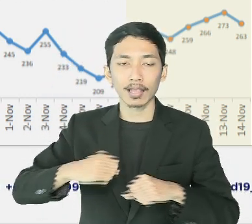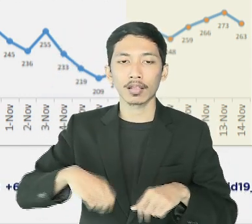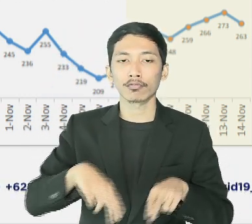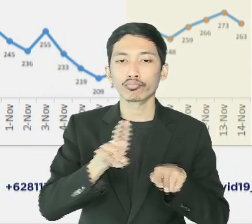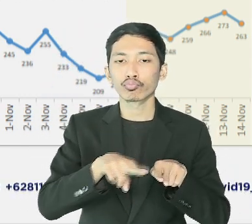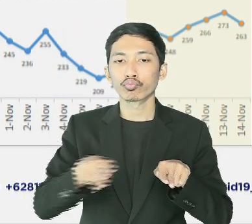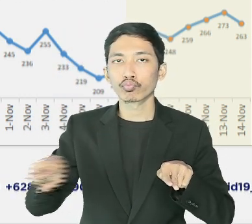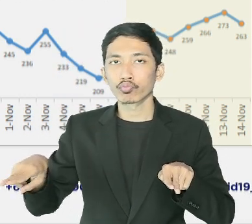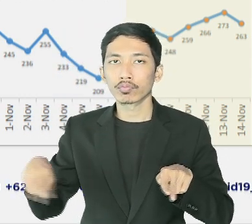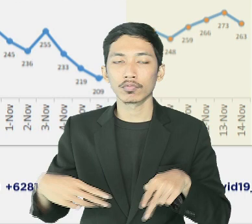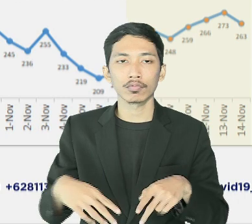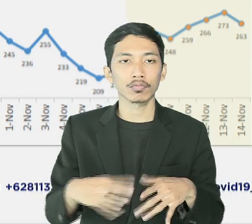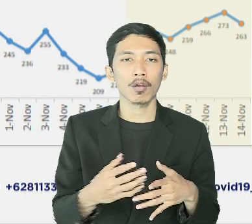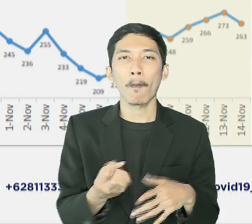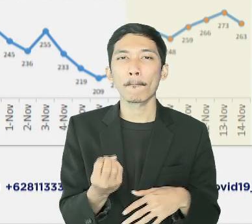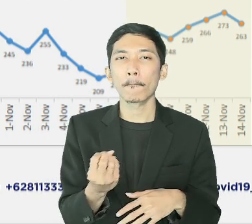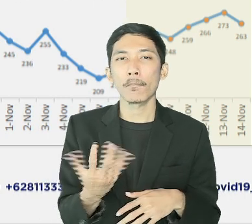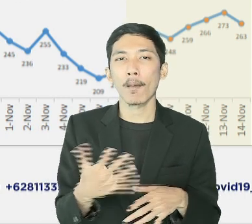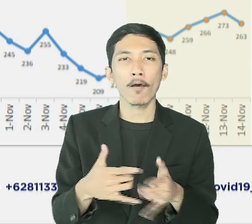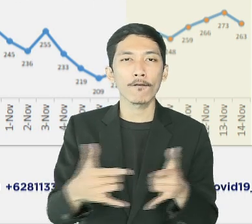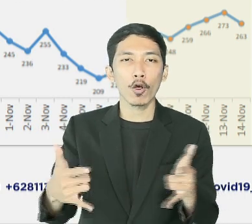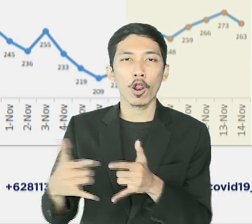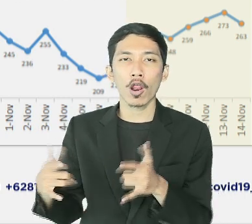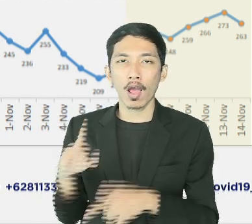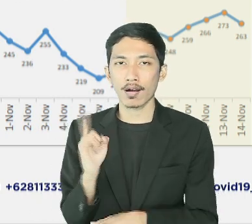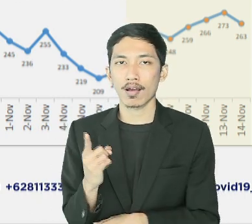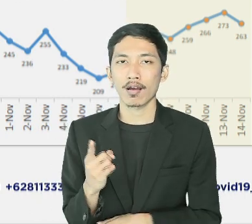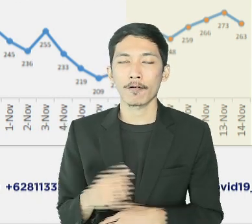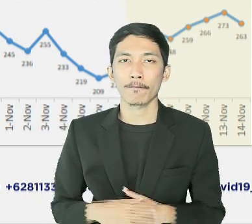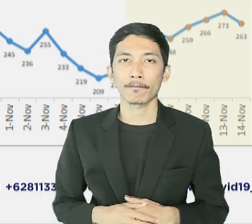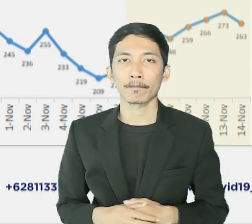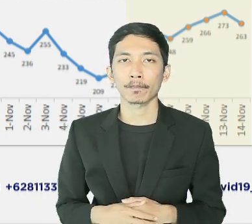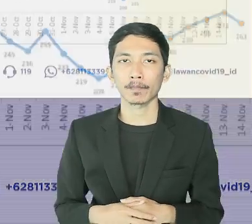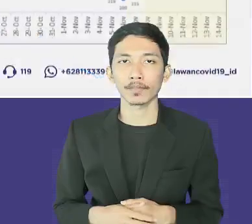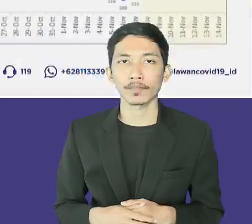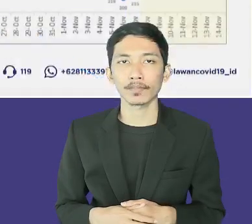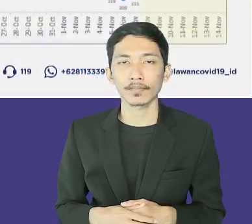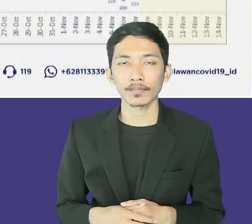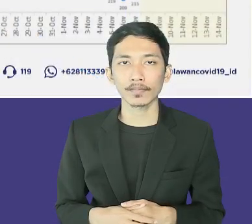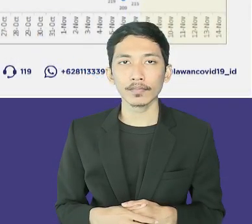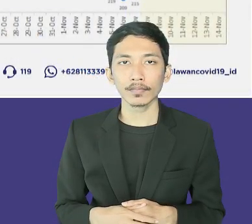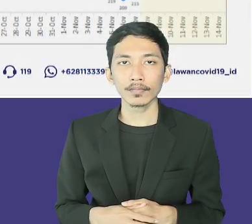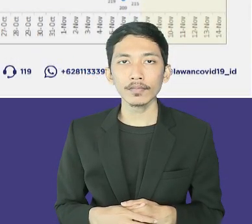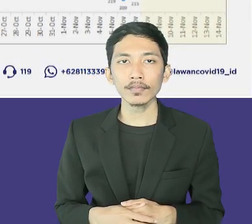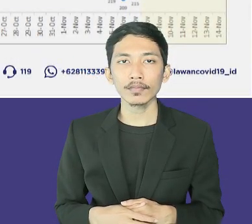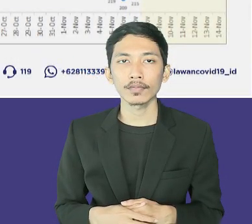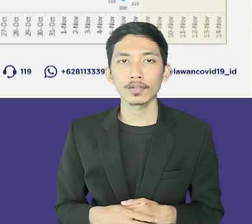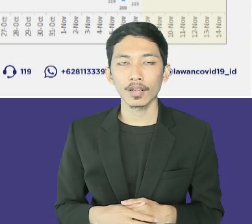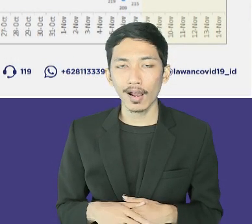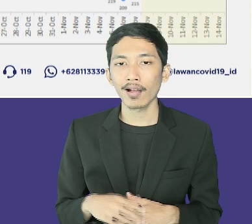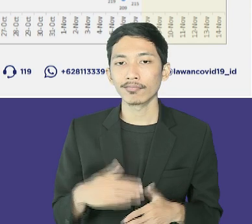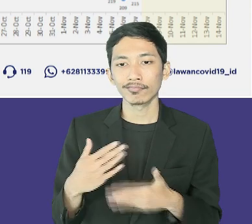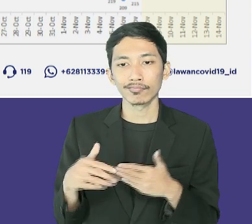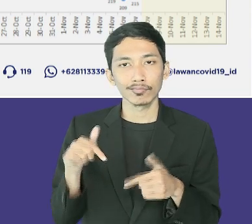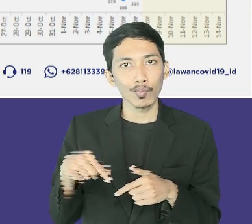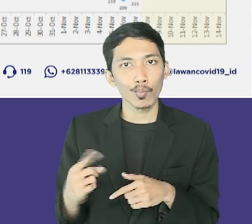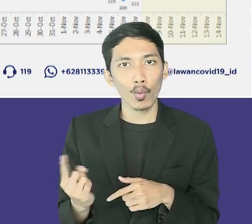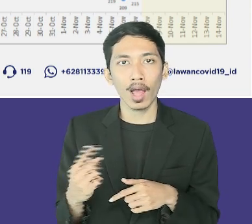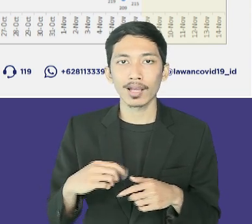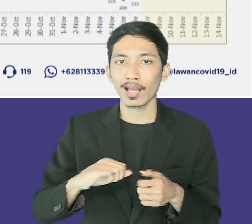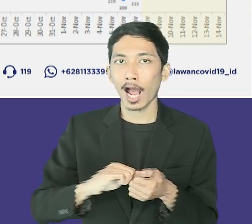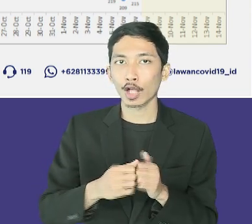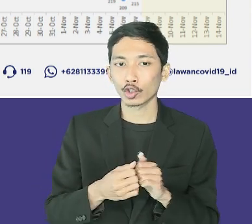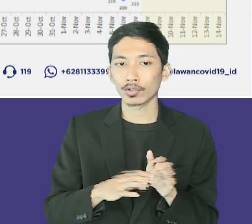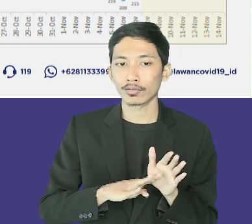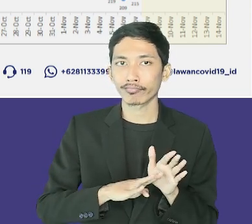hingga 209. Di saat kasus mengalami peningkatan dan sudah semakin banyak orang dirawat,